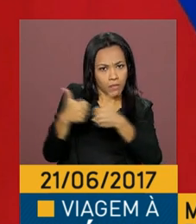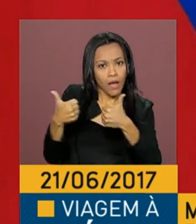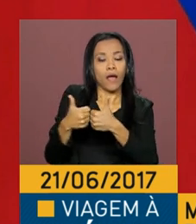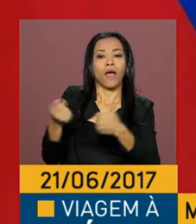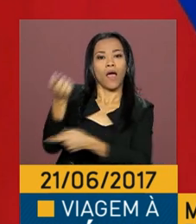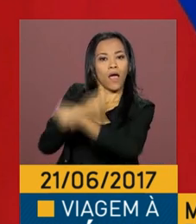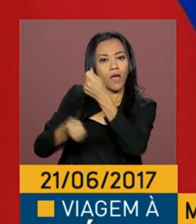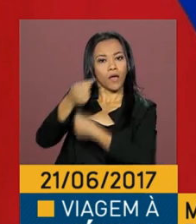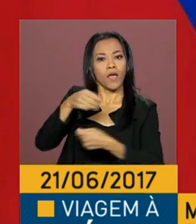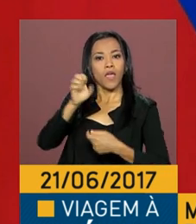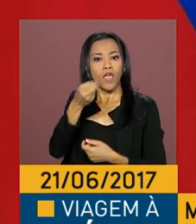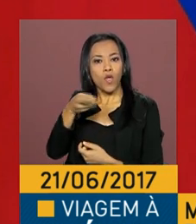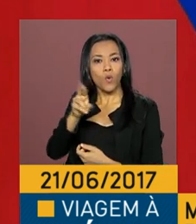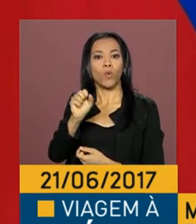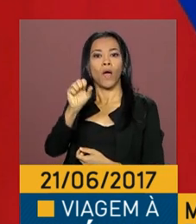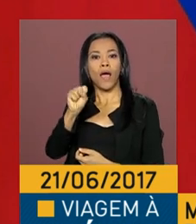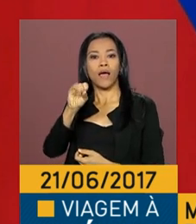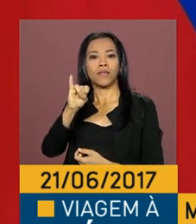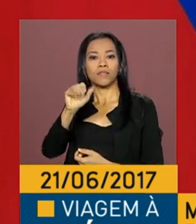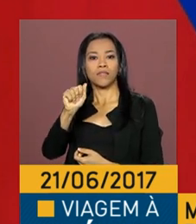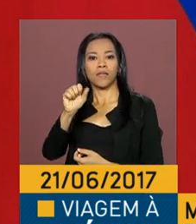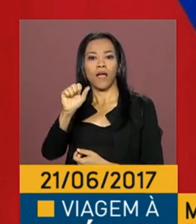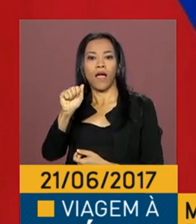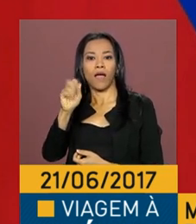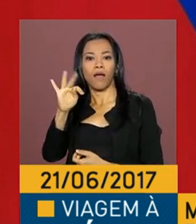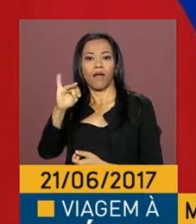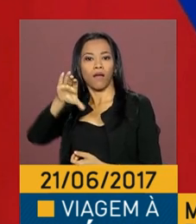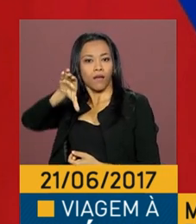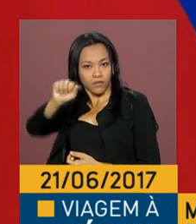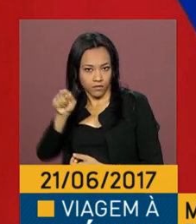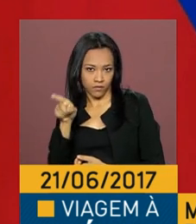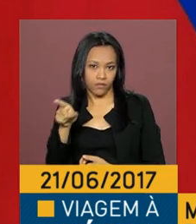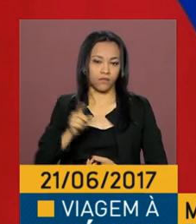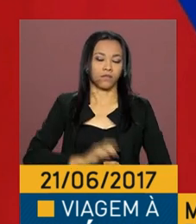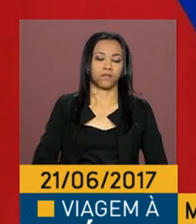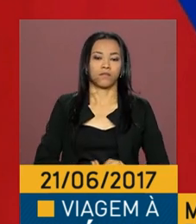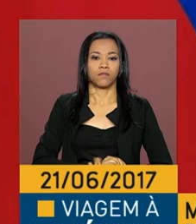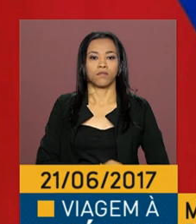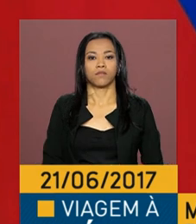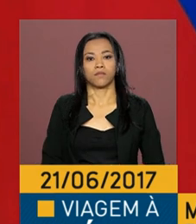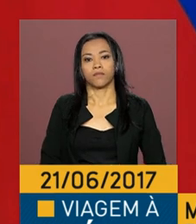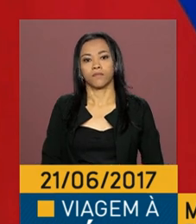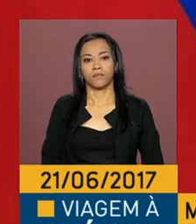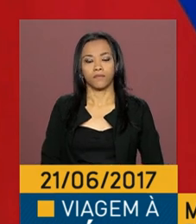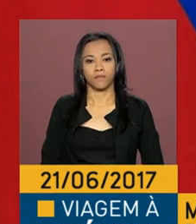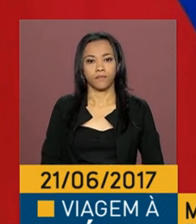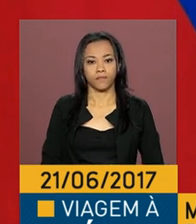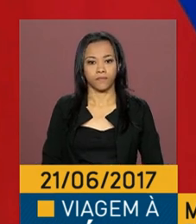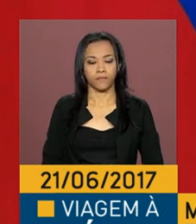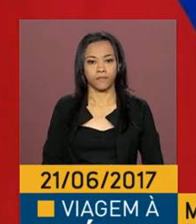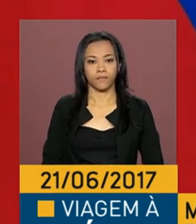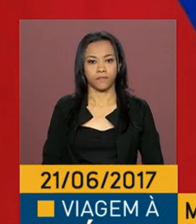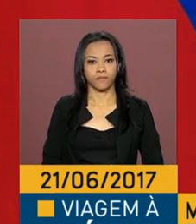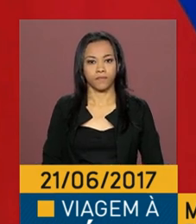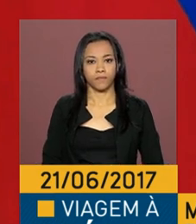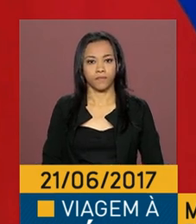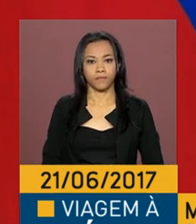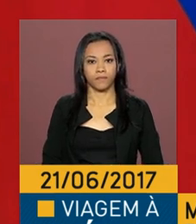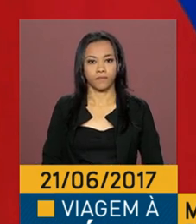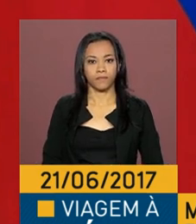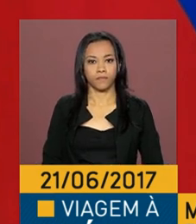Eurasiática. Во время наших переговоров с господином Путиным я заверил моего собеседника в том,